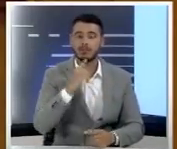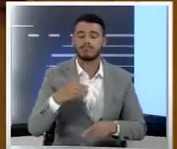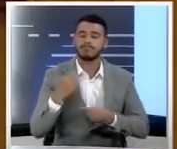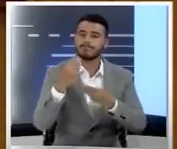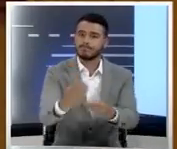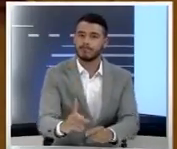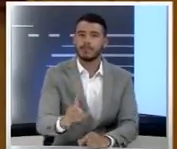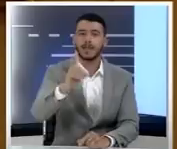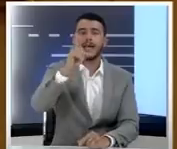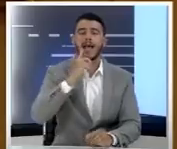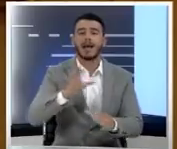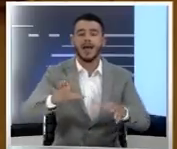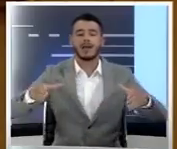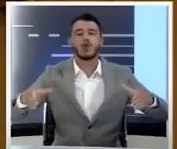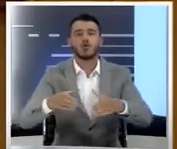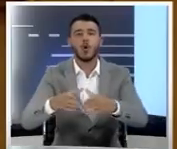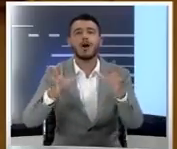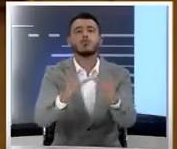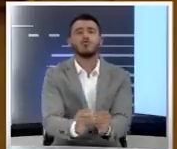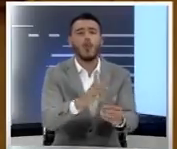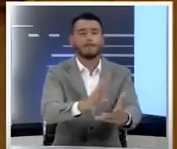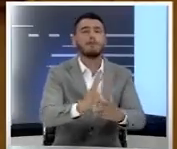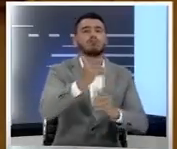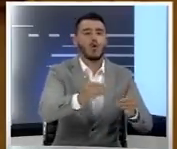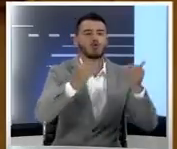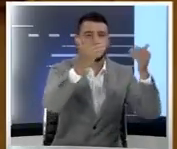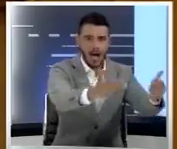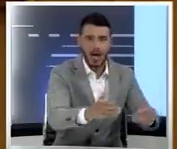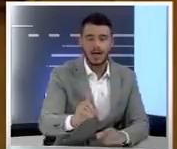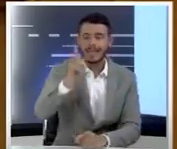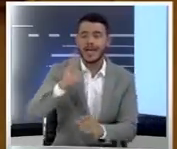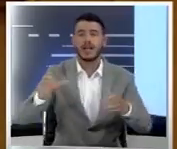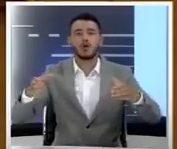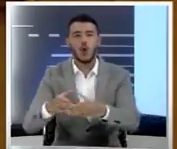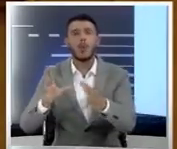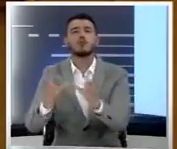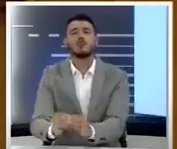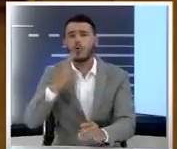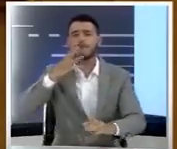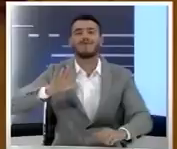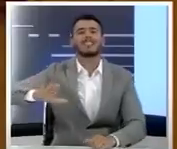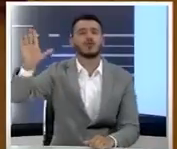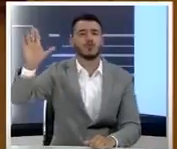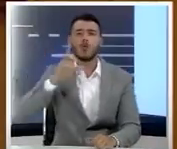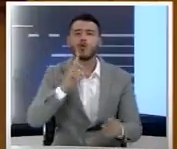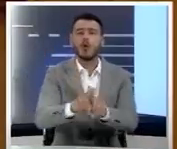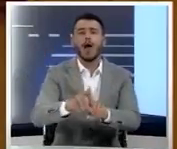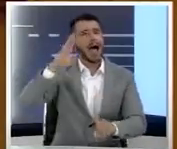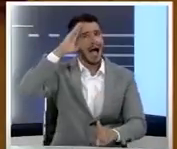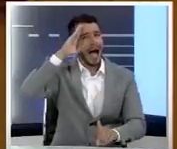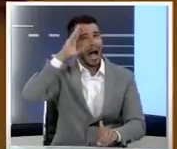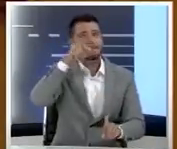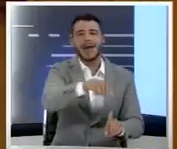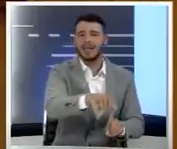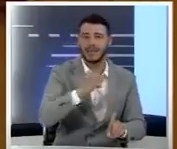ένα αντιδραστικό φασιστικό. Το προοδευτικό ρεύμα εκφράστηκε με το Ρούσβελτ στην Αμερική, με κυβερνήσεις αριστερά στην Ευρώπη και